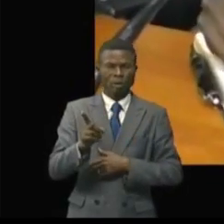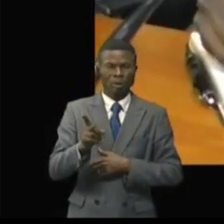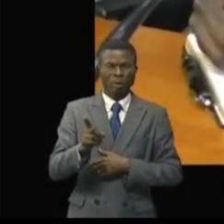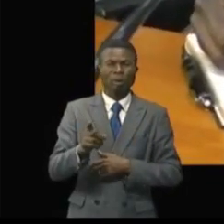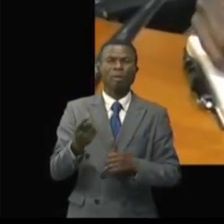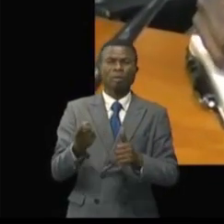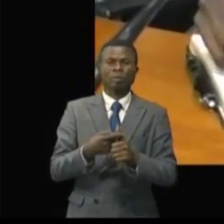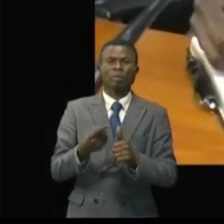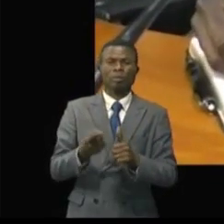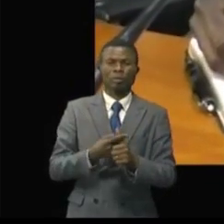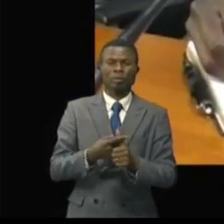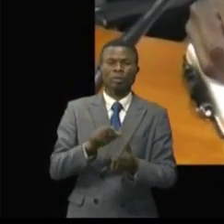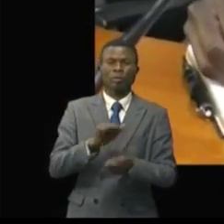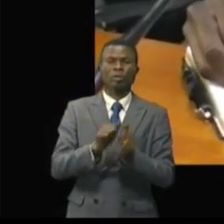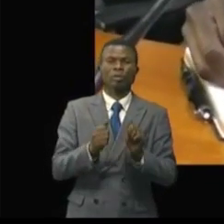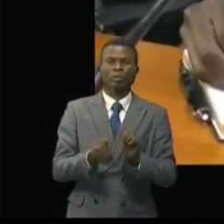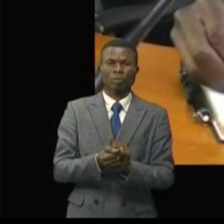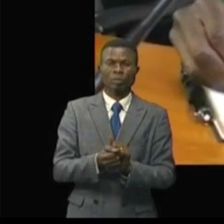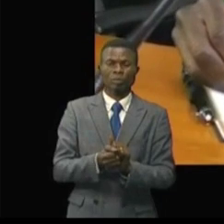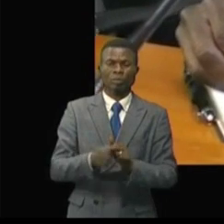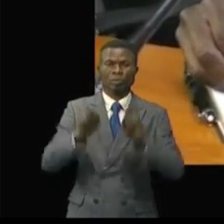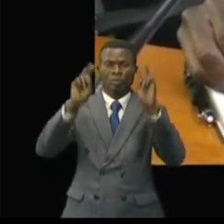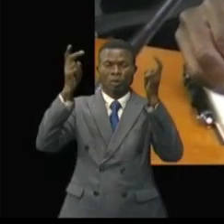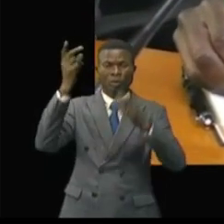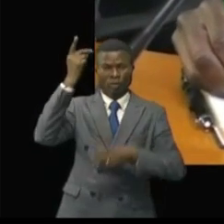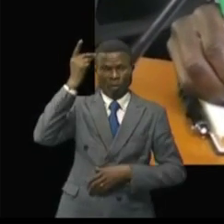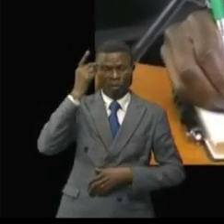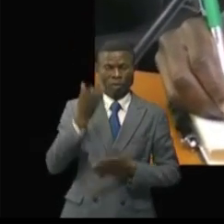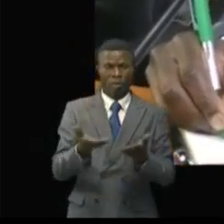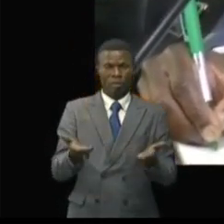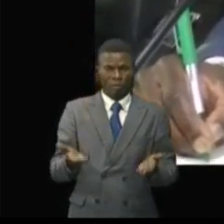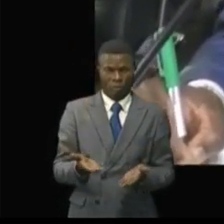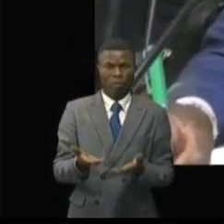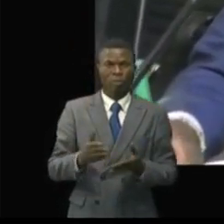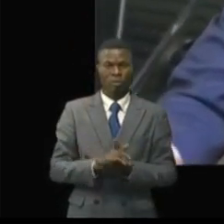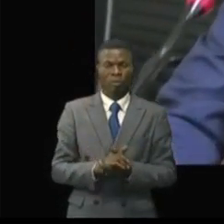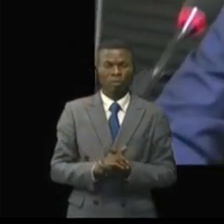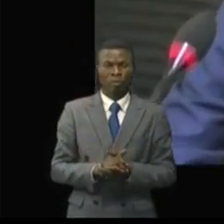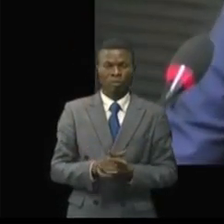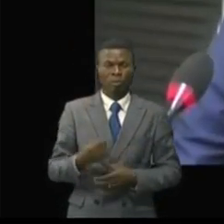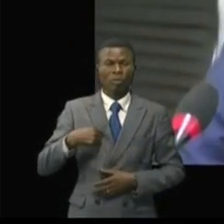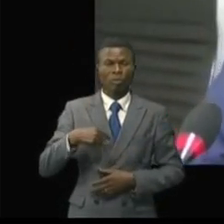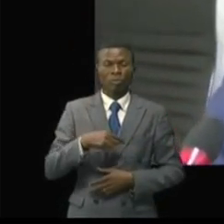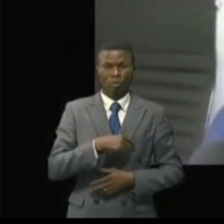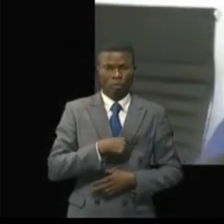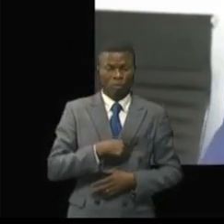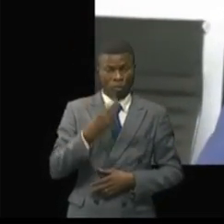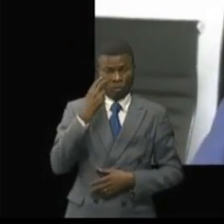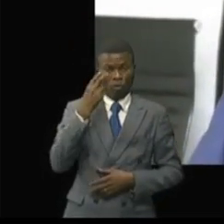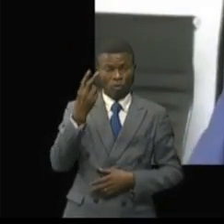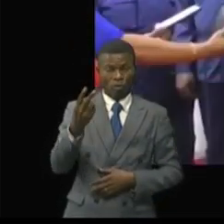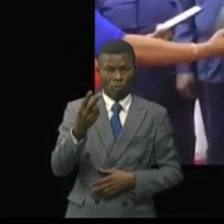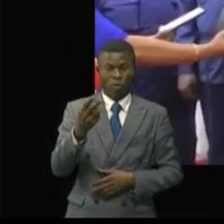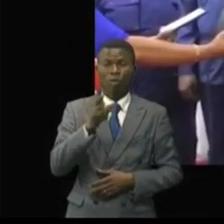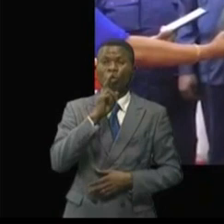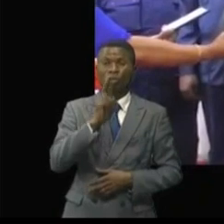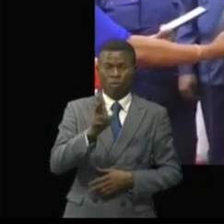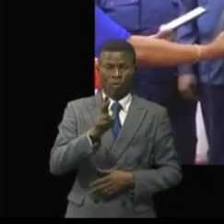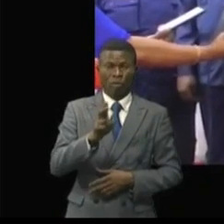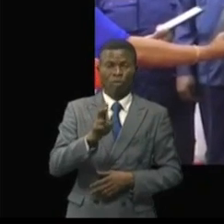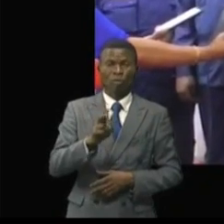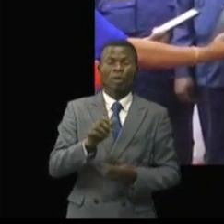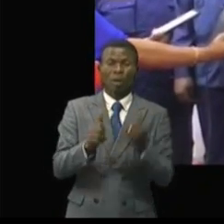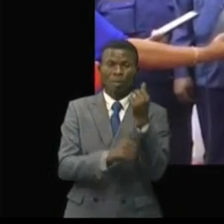S'agissant de la ville de Kinshasa, où nous sommes en train de vivre, c'est vrai qu'il y a de la